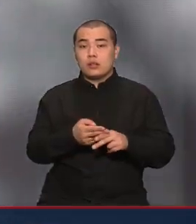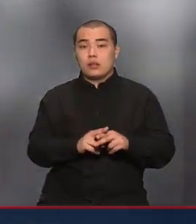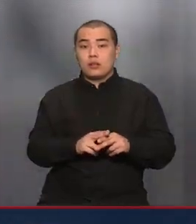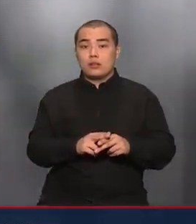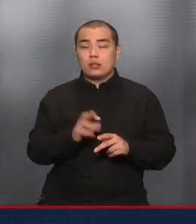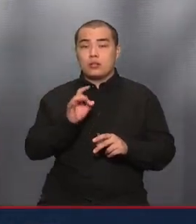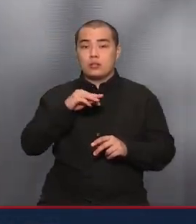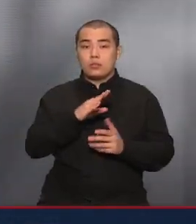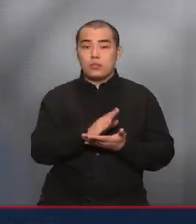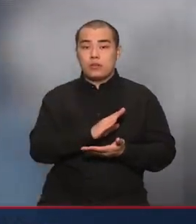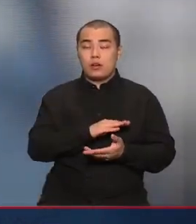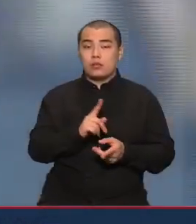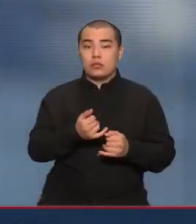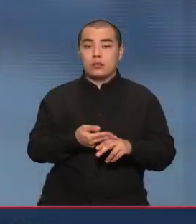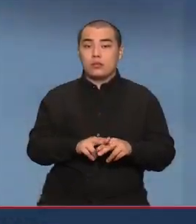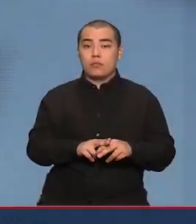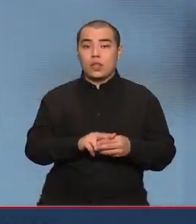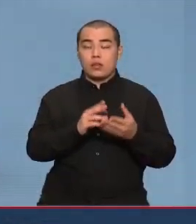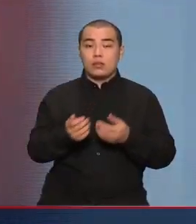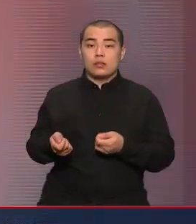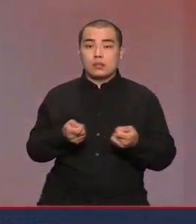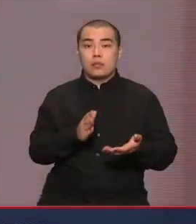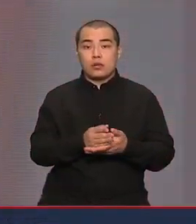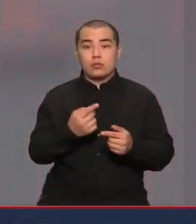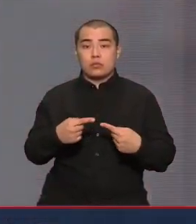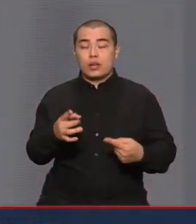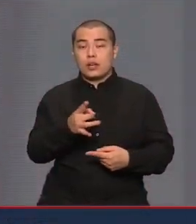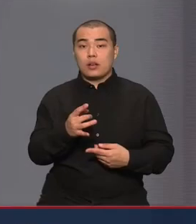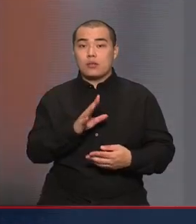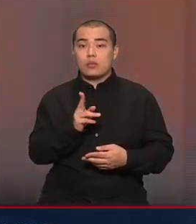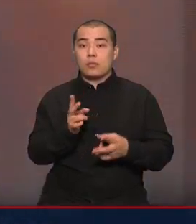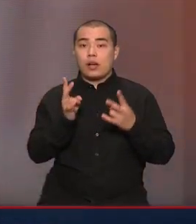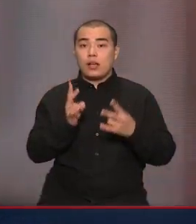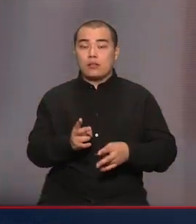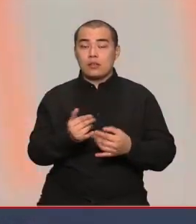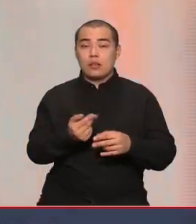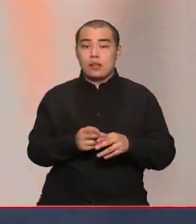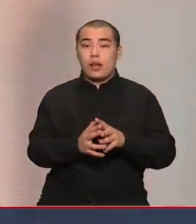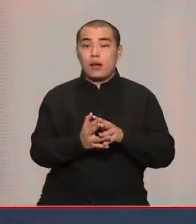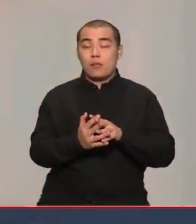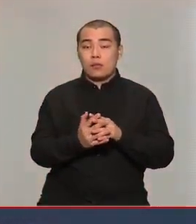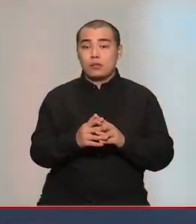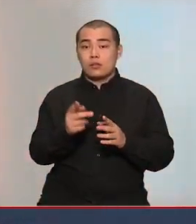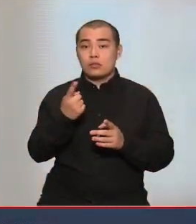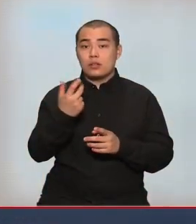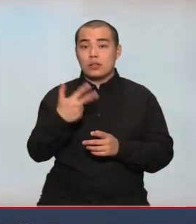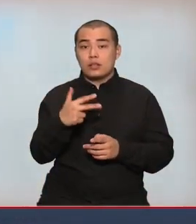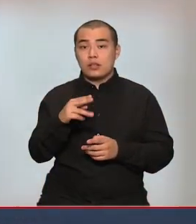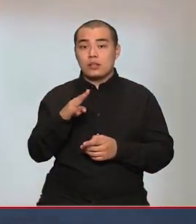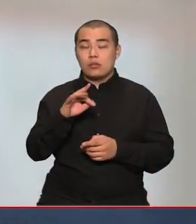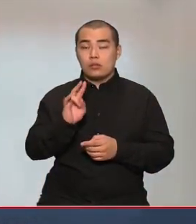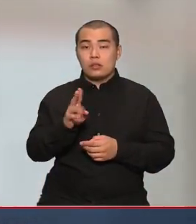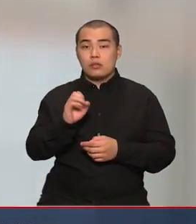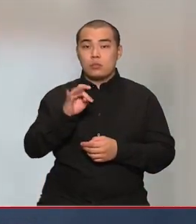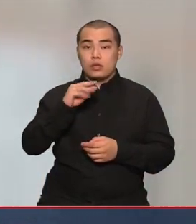базой. Начаты работы по подвозу зернофуража. Сегодня из других районов пострадавшие селы поступило около 130 тонн ячменя,